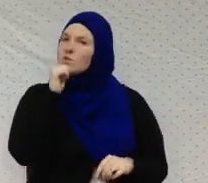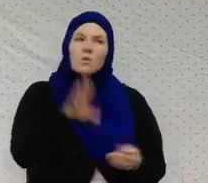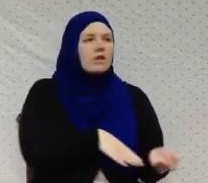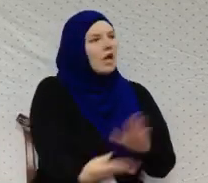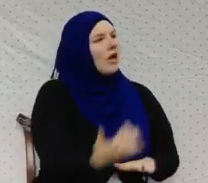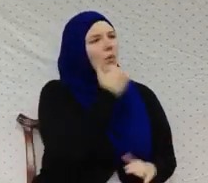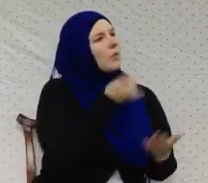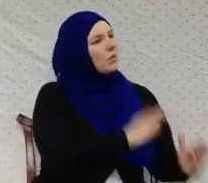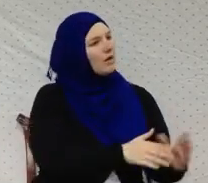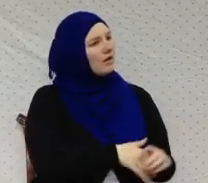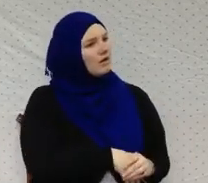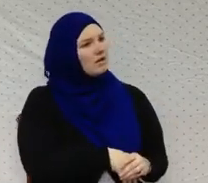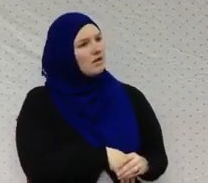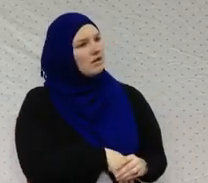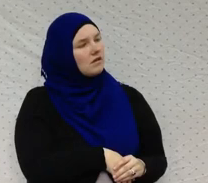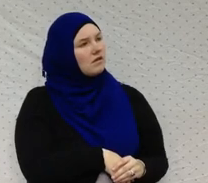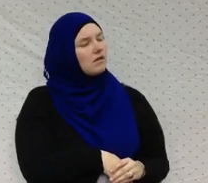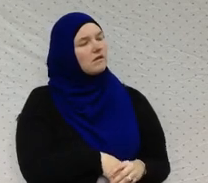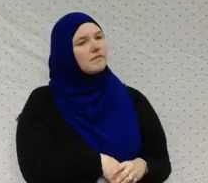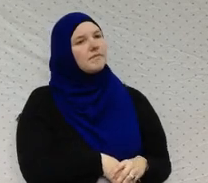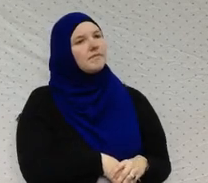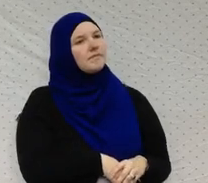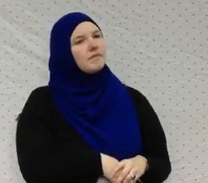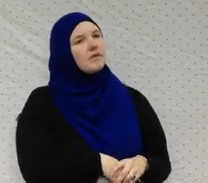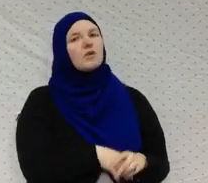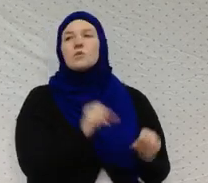وَلَا تَمُوتُنَّ إِلَّا وَأَنْتُمْ